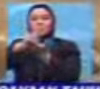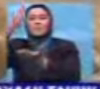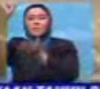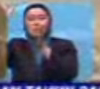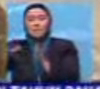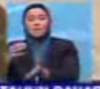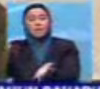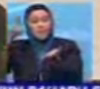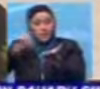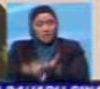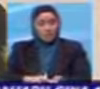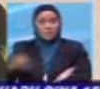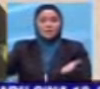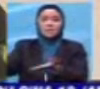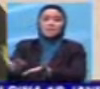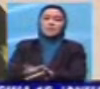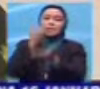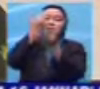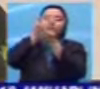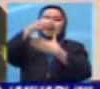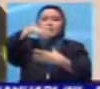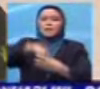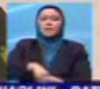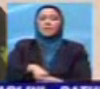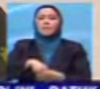catatan terbaru dalam Malaysia Book of Records.